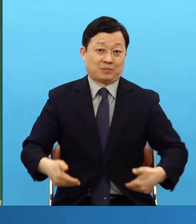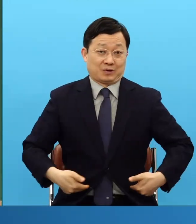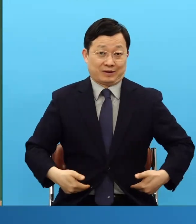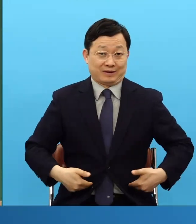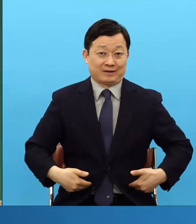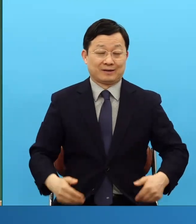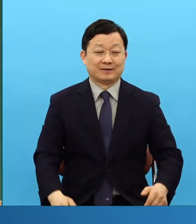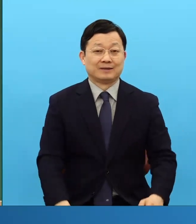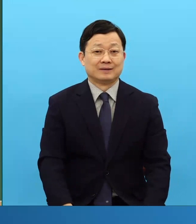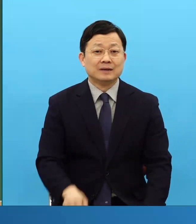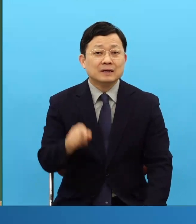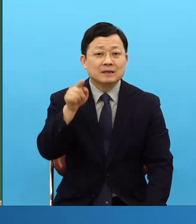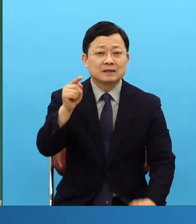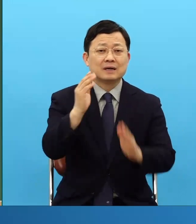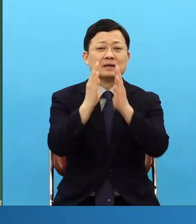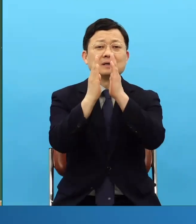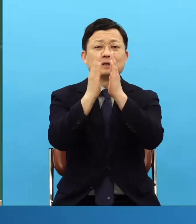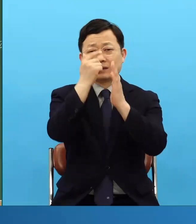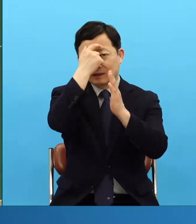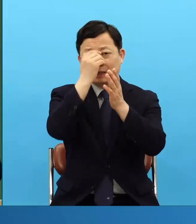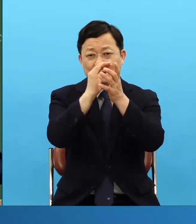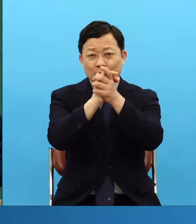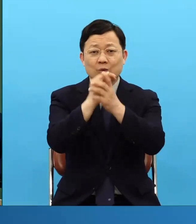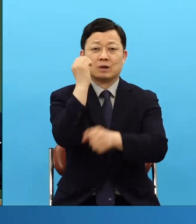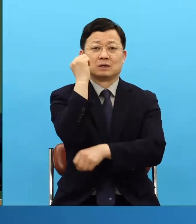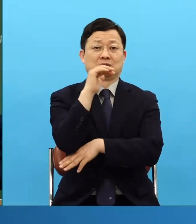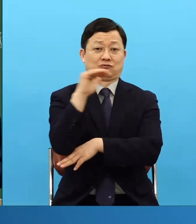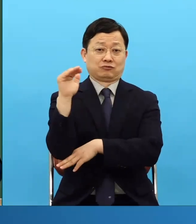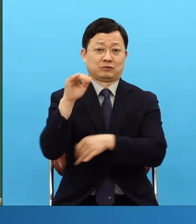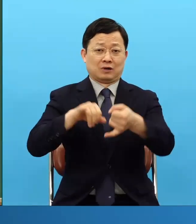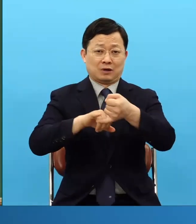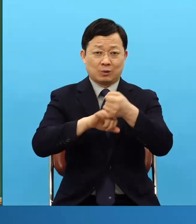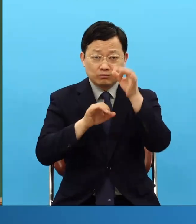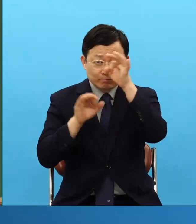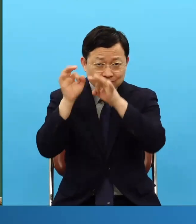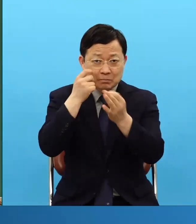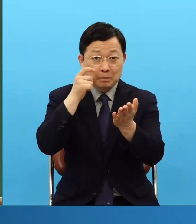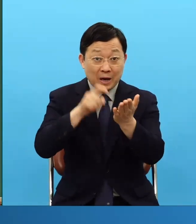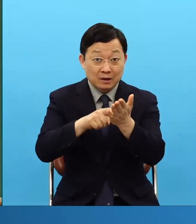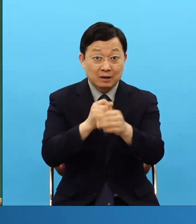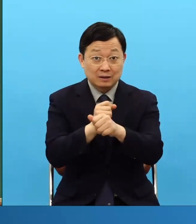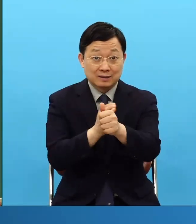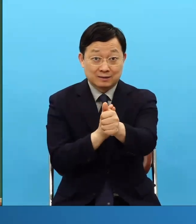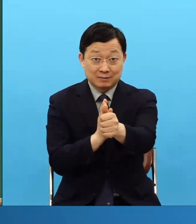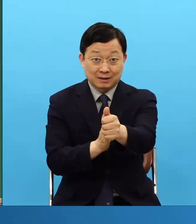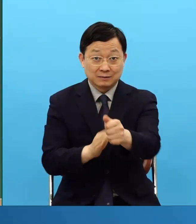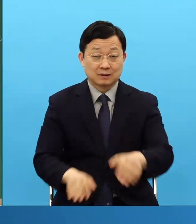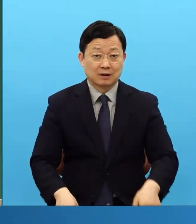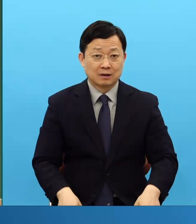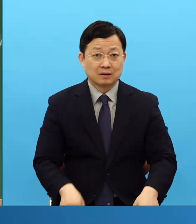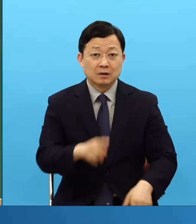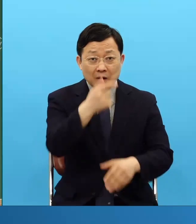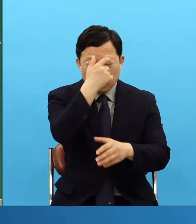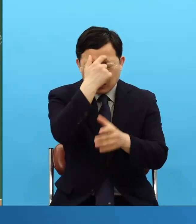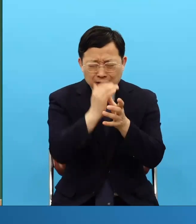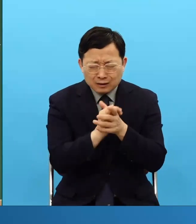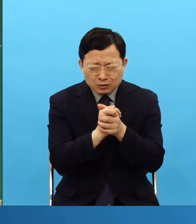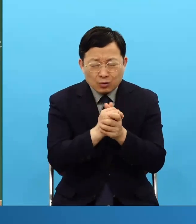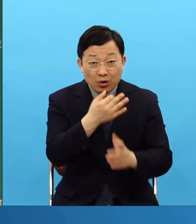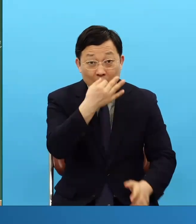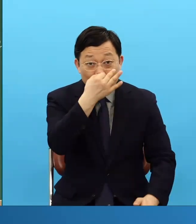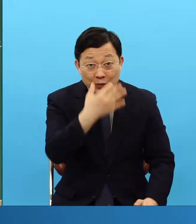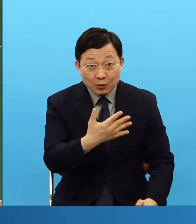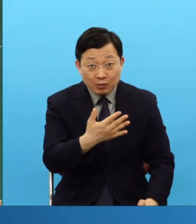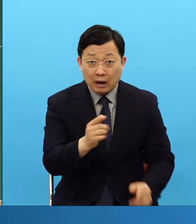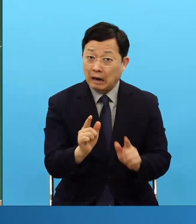our base or standard of prayer. 꼭 찾아내야 됩니다. You must seek that out. 힘든 게 아닙니다. 기도는 And prayer is not a difficult